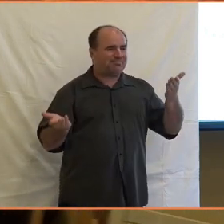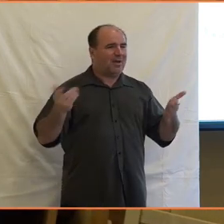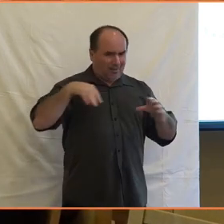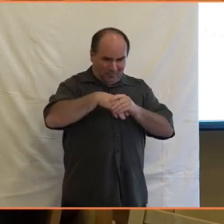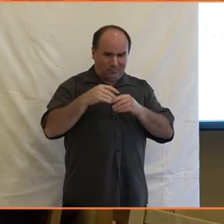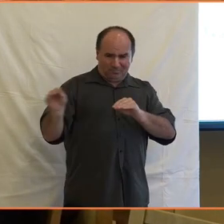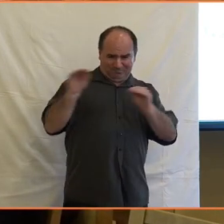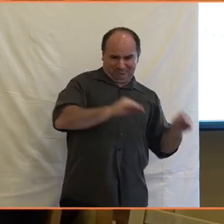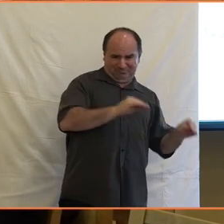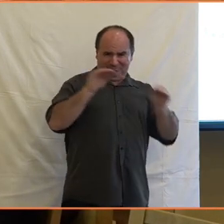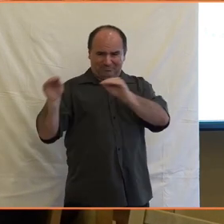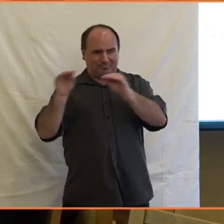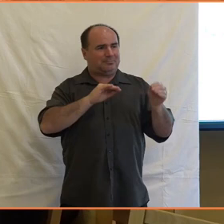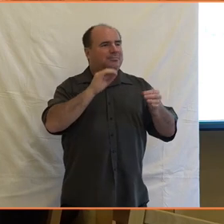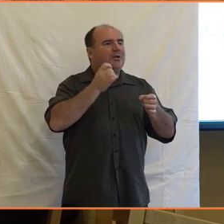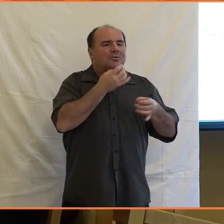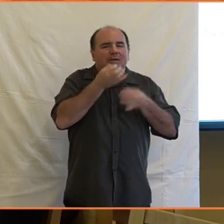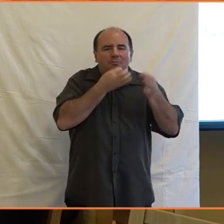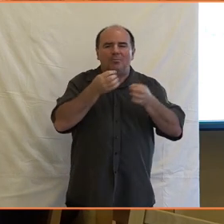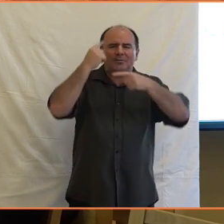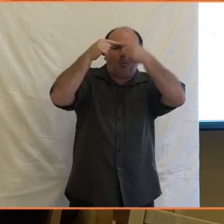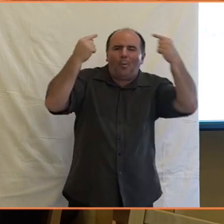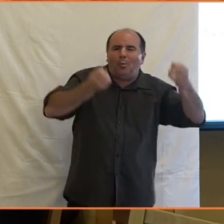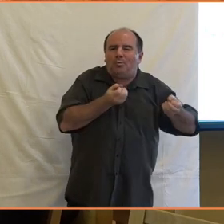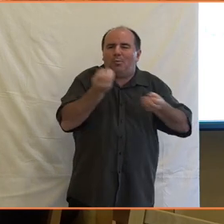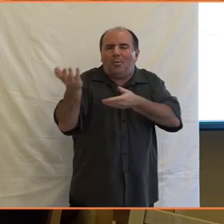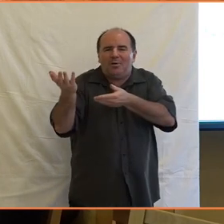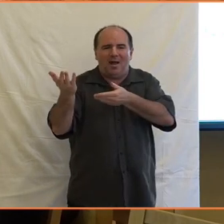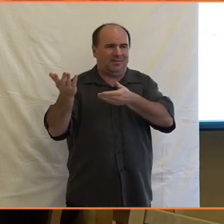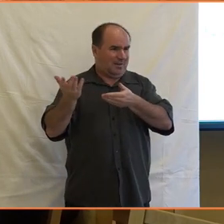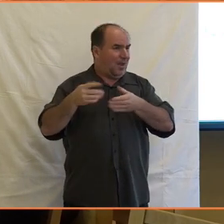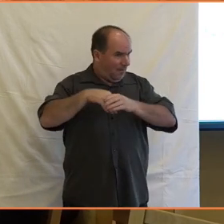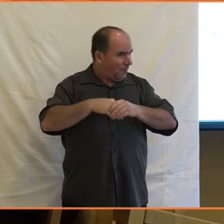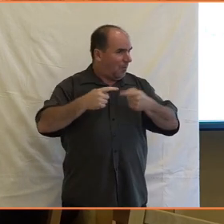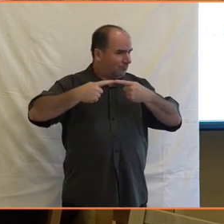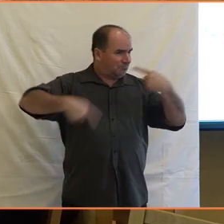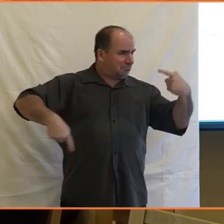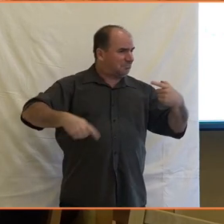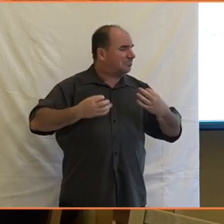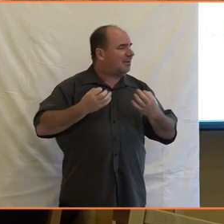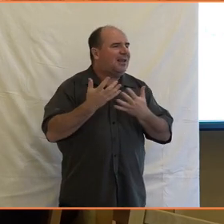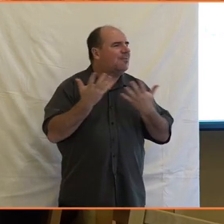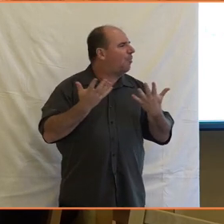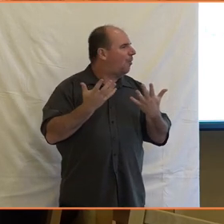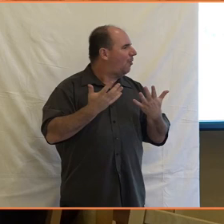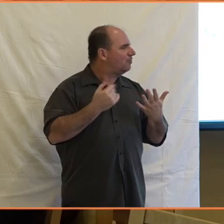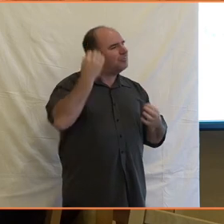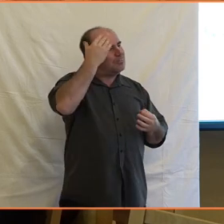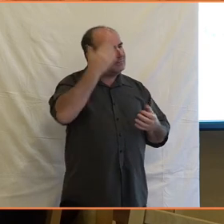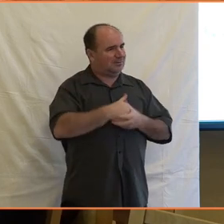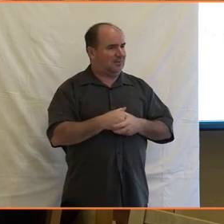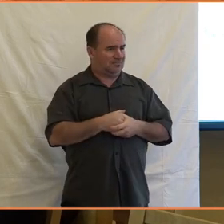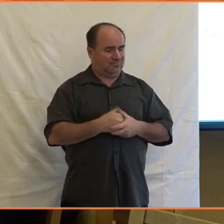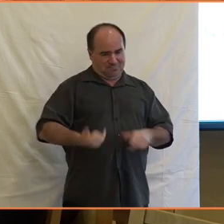kultury, hodnot mezi generacemi, že se vlastně ta mladší generace s tou starší nepotkává. Nakolik to vidíte, že je to opravdu problém, který